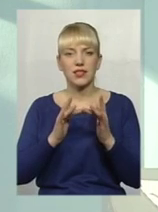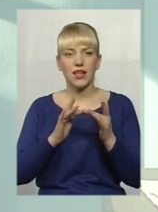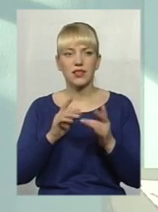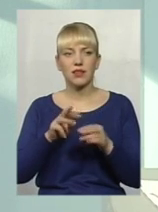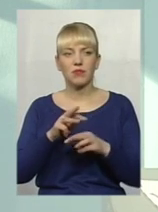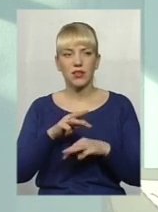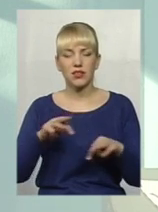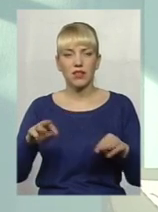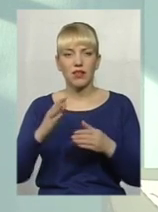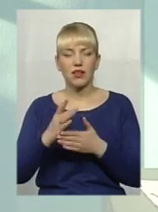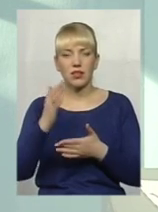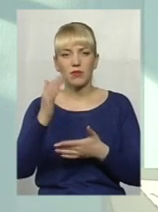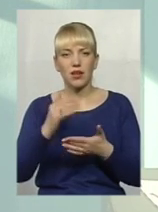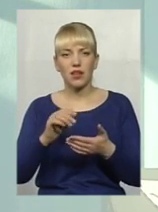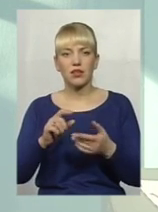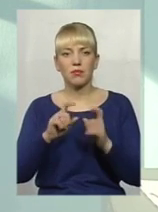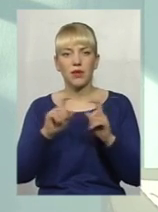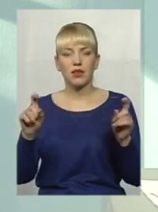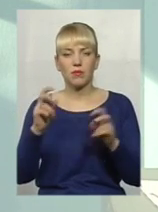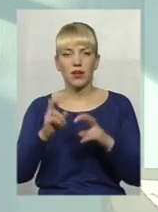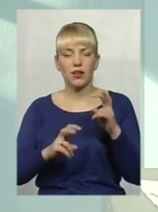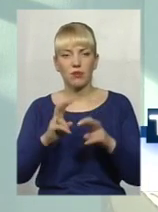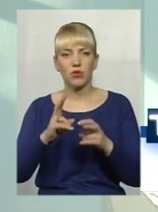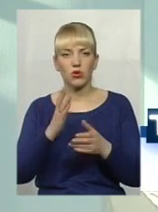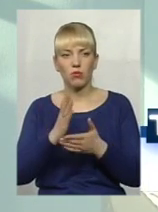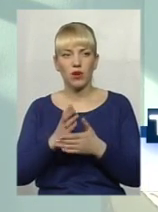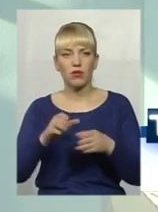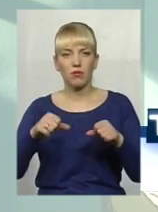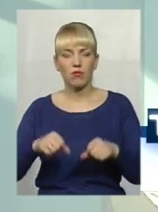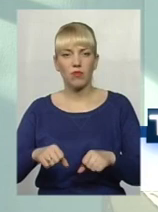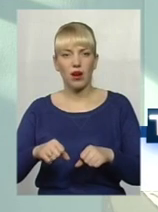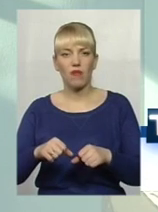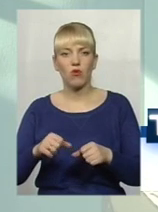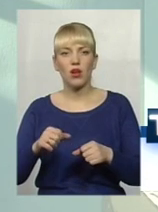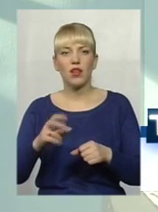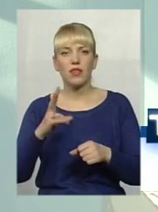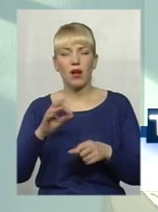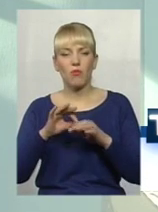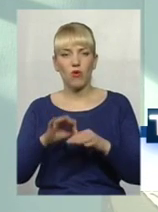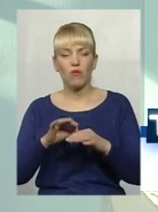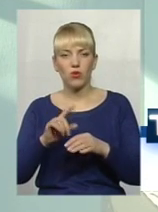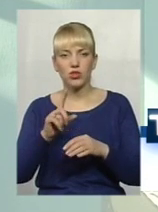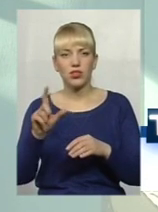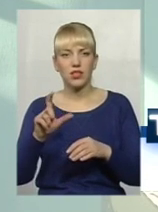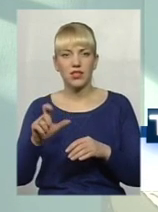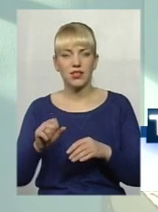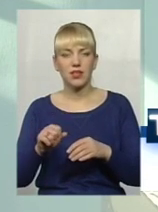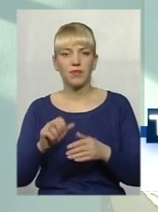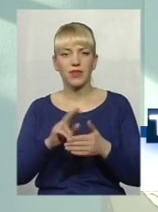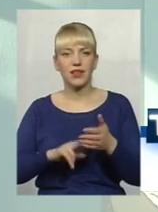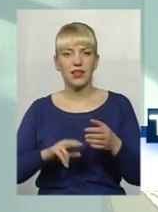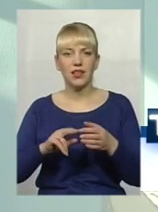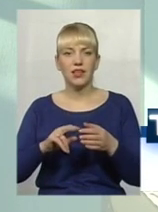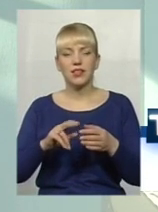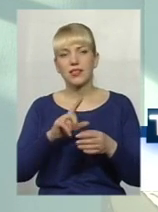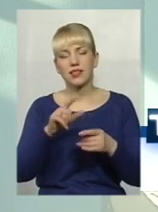перелік підприємств, які мають ліцензію на поводження з небезпечними відходами. Але знову ж таки, ми не знаємо, наскільки їх треба проконтролювати.